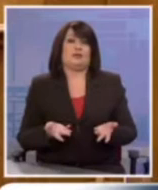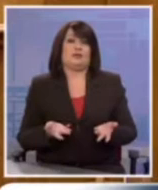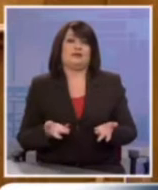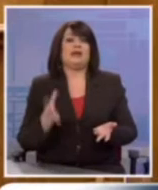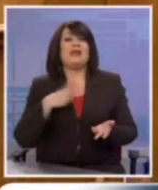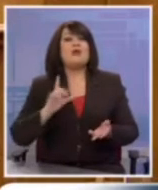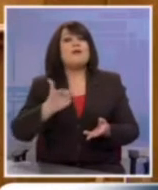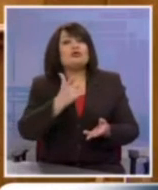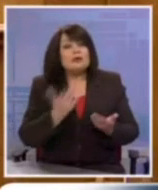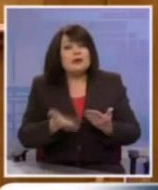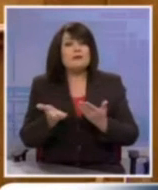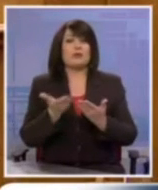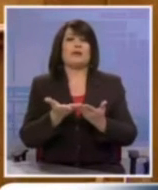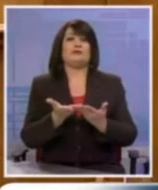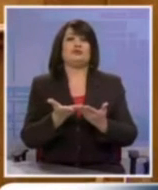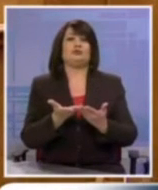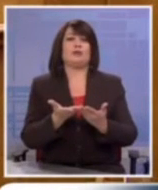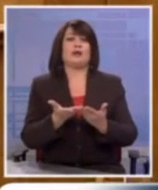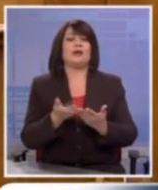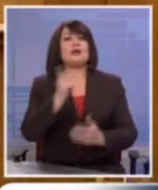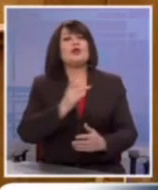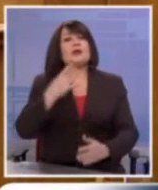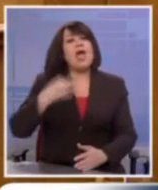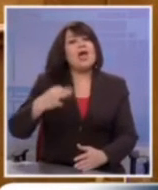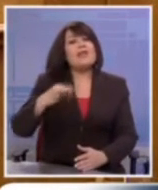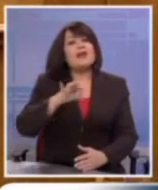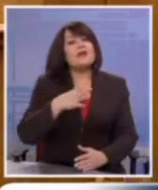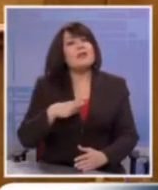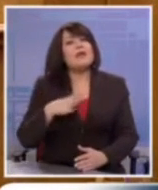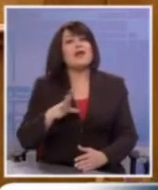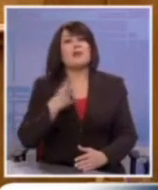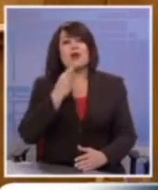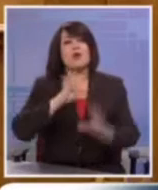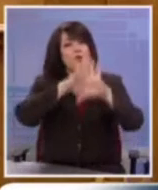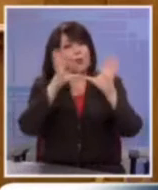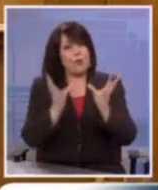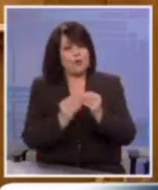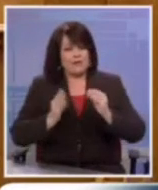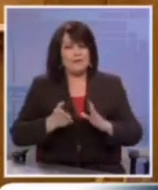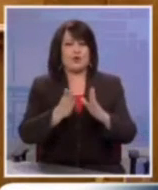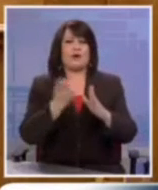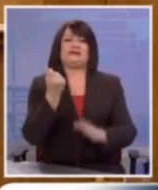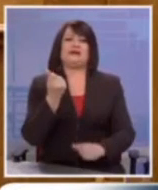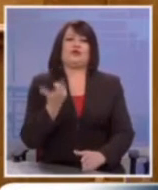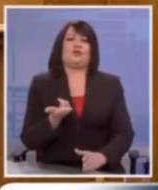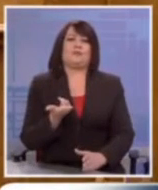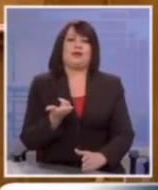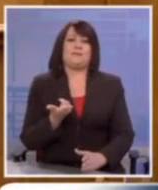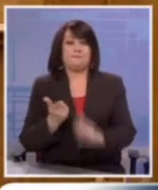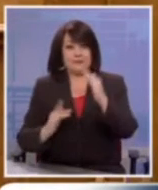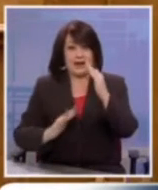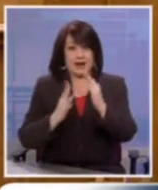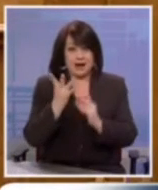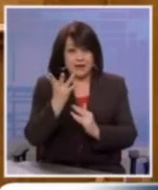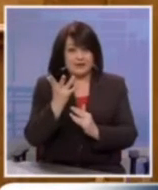των φτωχότερων, υπέρ των κοινωνικά αδυνάτων, γιατί έτσι συνολικά θα πάει μπροστά η οικονομία. Ανάπτυξη που δεν